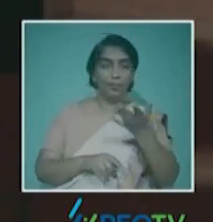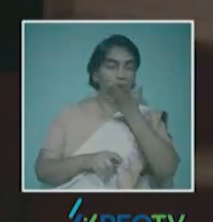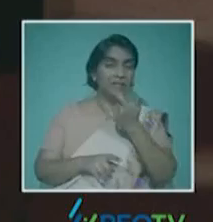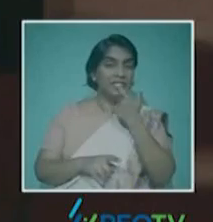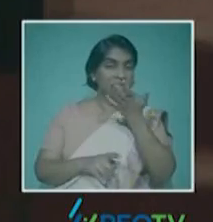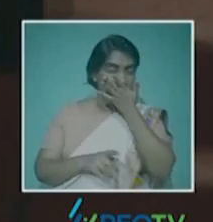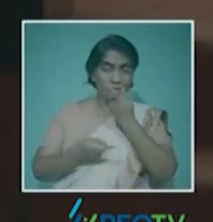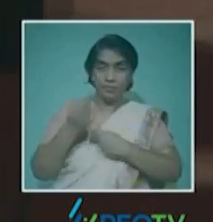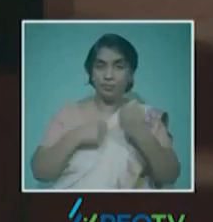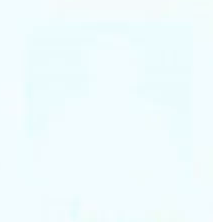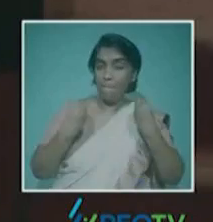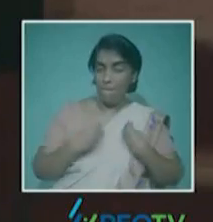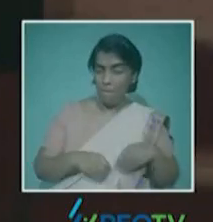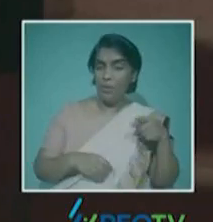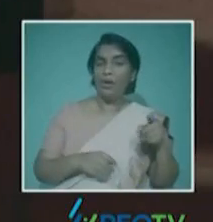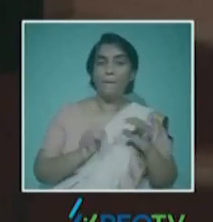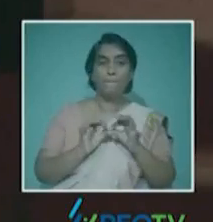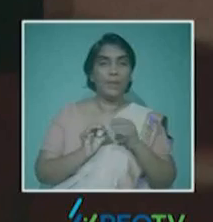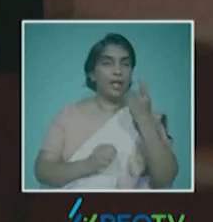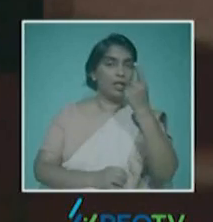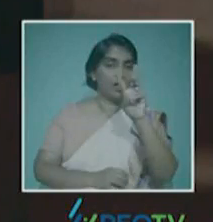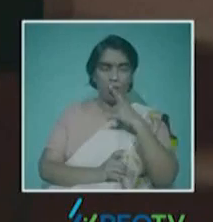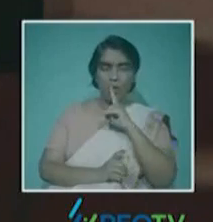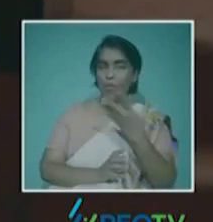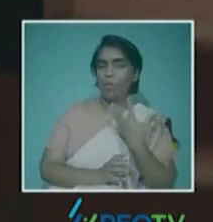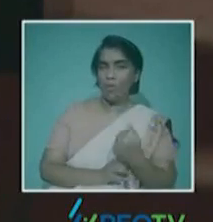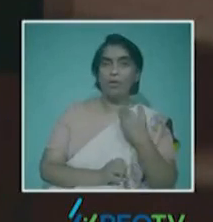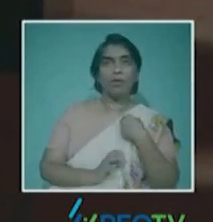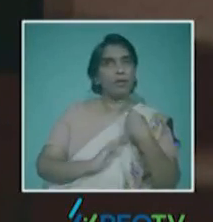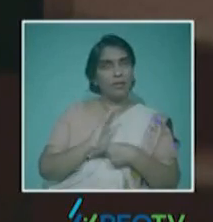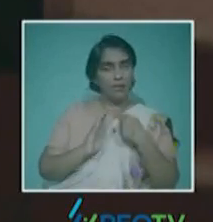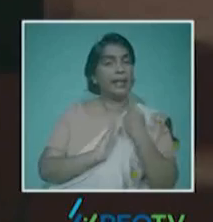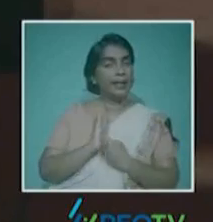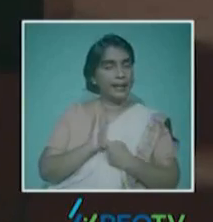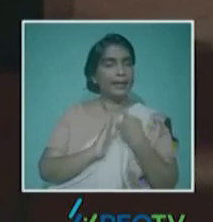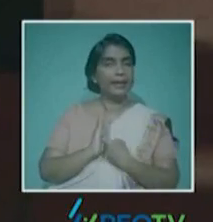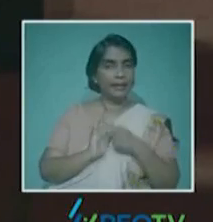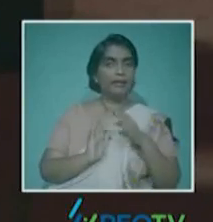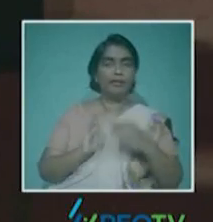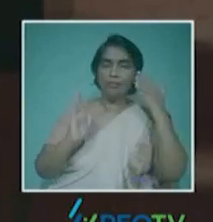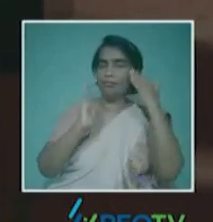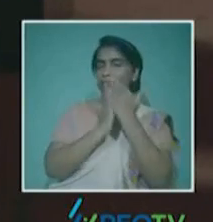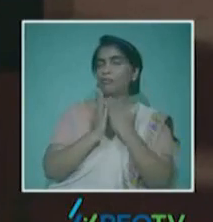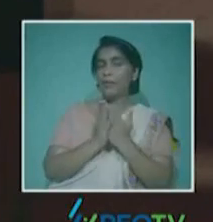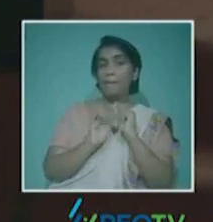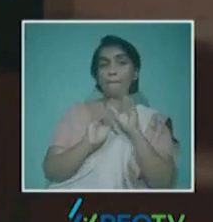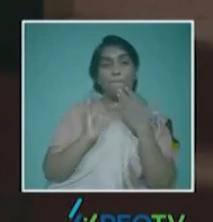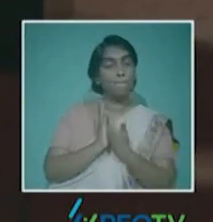වෙළඳාමෙන් පමණක් රජය කැප කළ ප්‍රමාණය බිලියන 13.8ක් වෙනවා. අපේ රටේ තියෙන නීතිය අනුව මේ කරුණ සම්බන්ධයෙන්